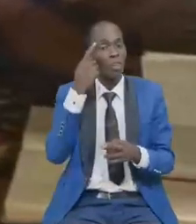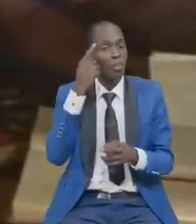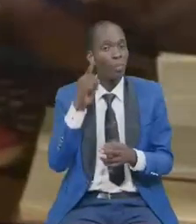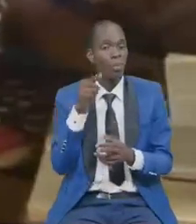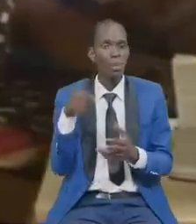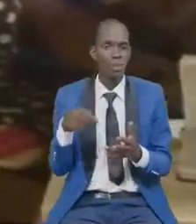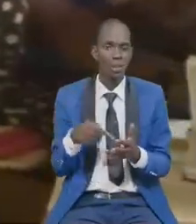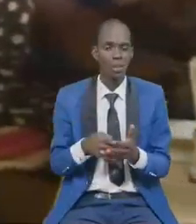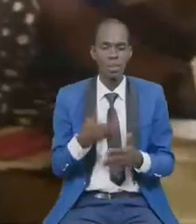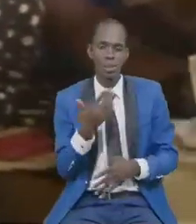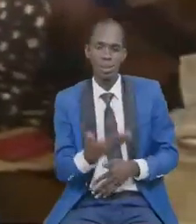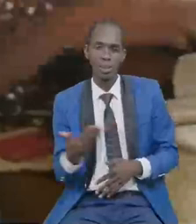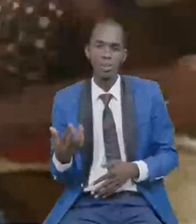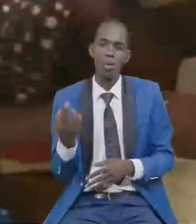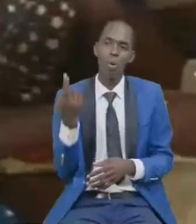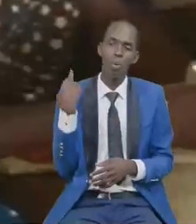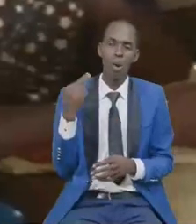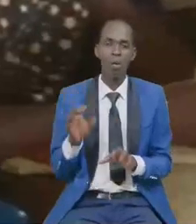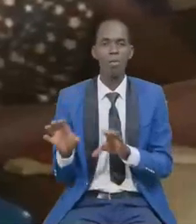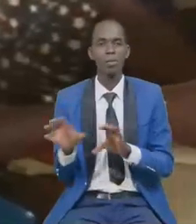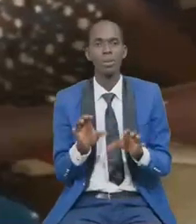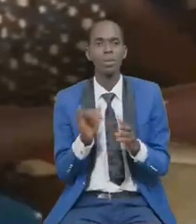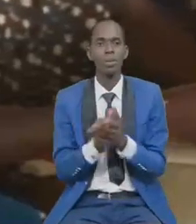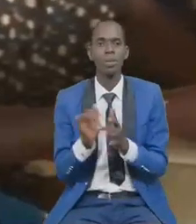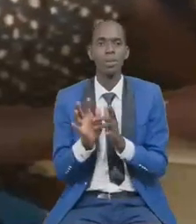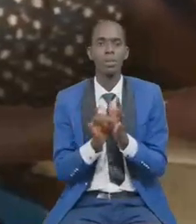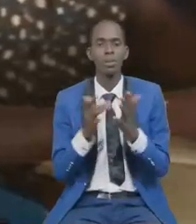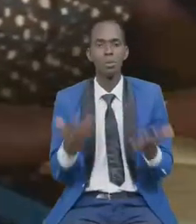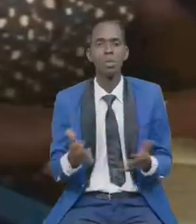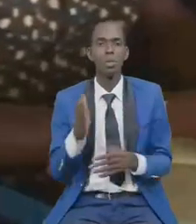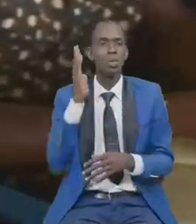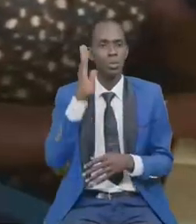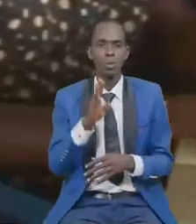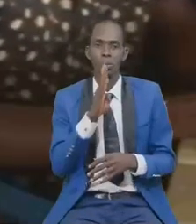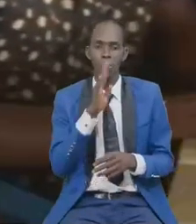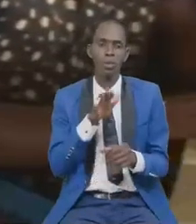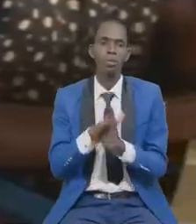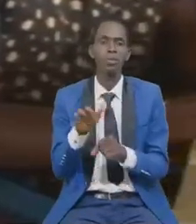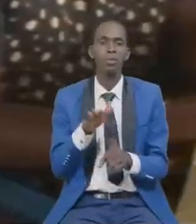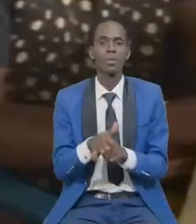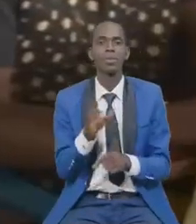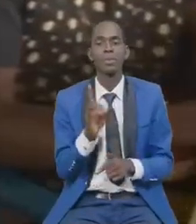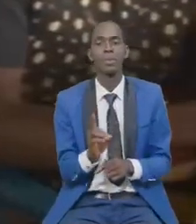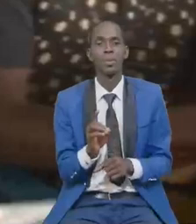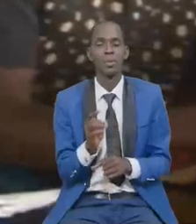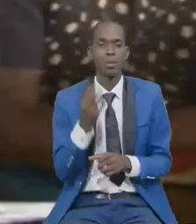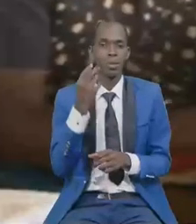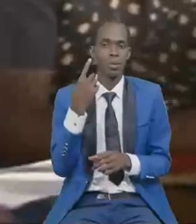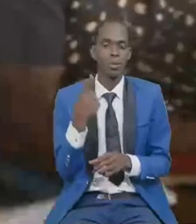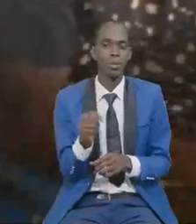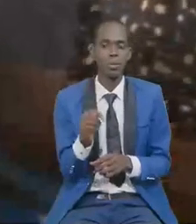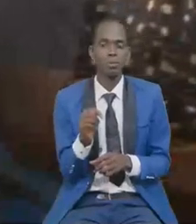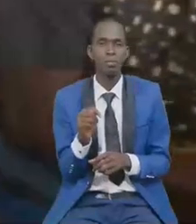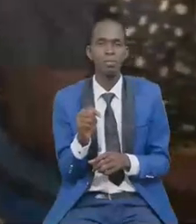Ces choses sont arrivées afin que l'Écriture fût accomplie. Aucun de ces os ne